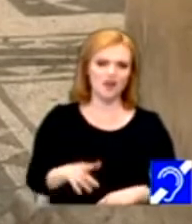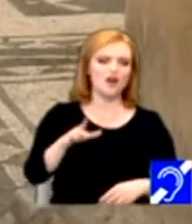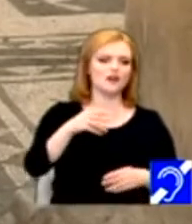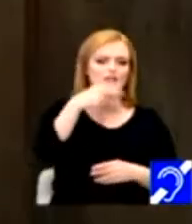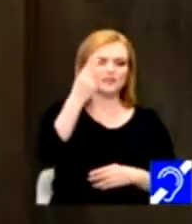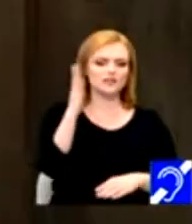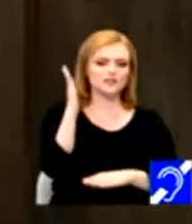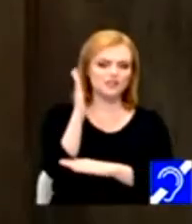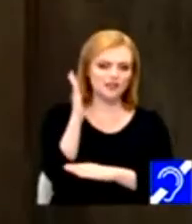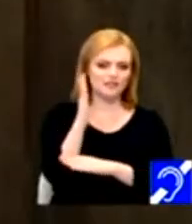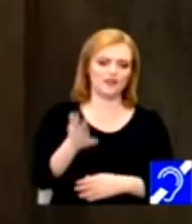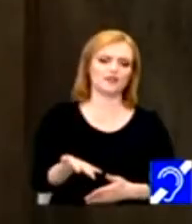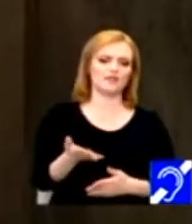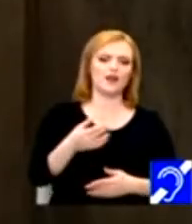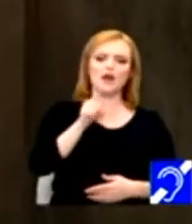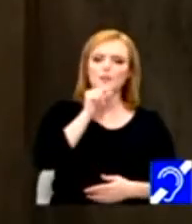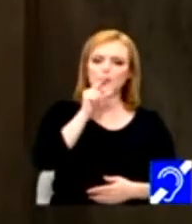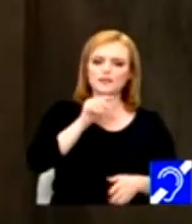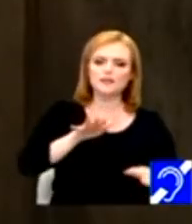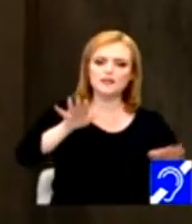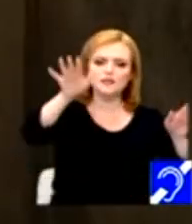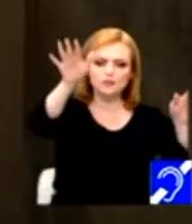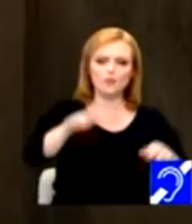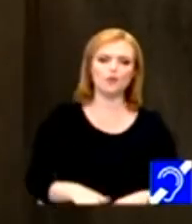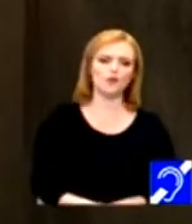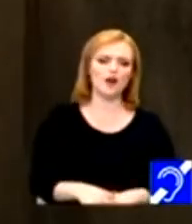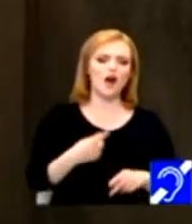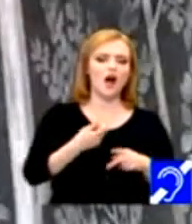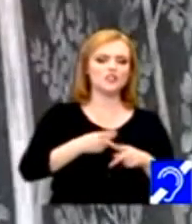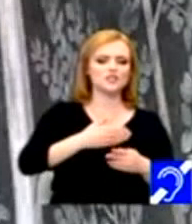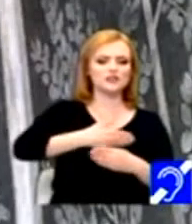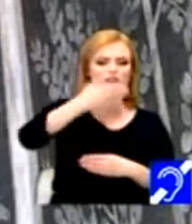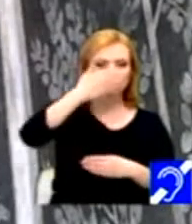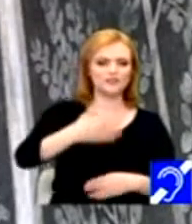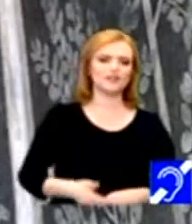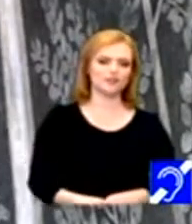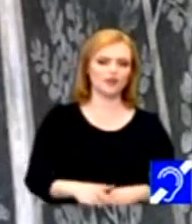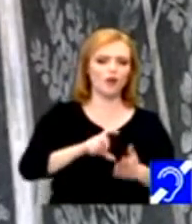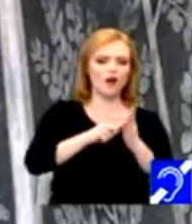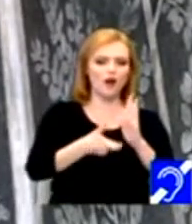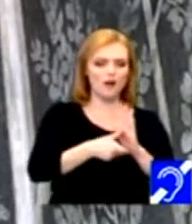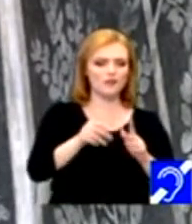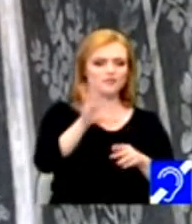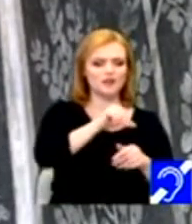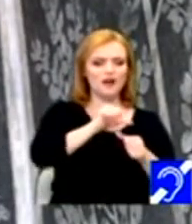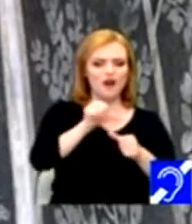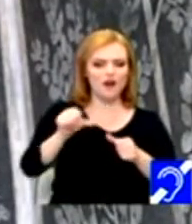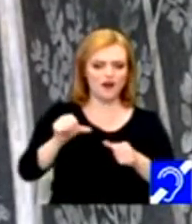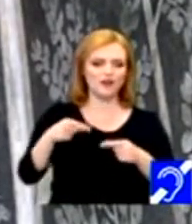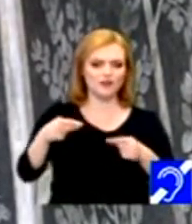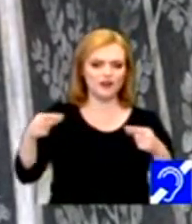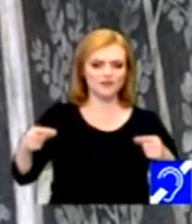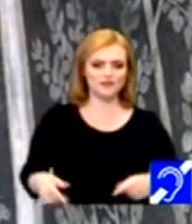în zbor. Spre deosebire de alte domus sau vile, în această clădire frescele decorează camerele personale. În cele